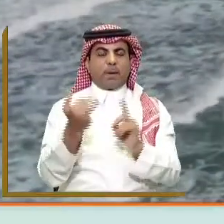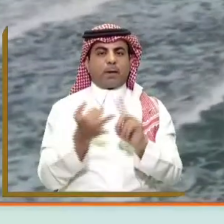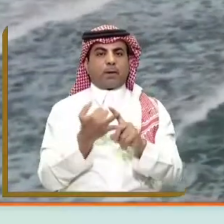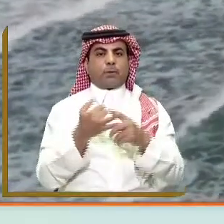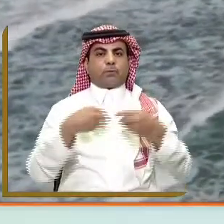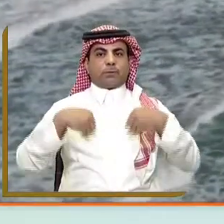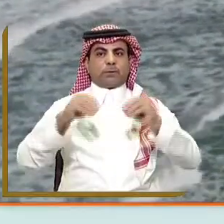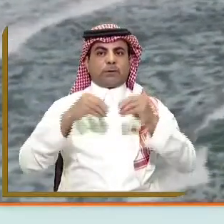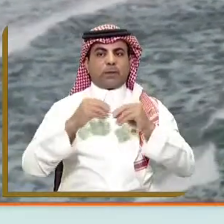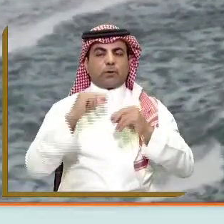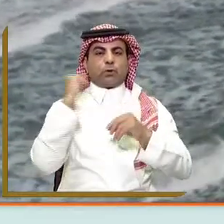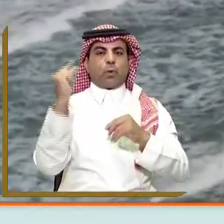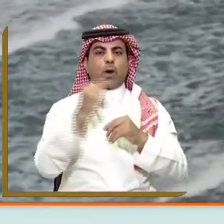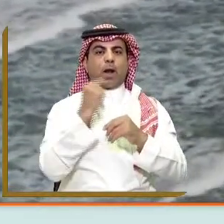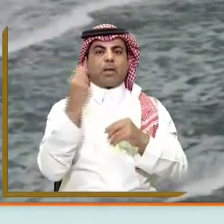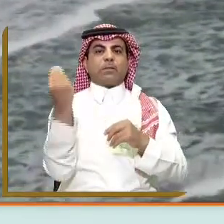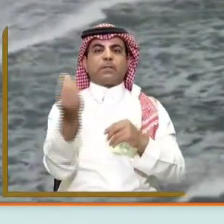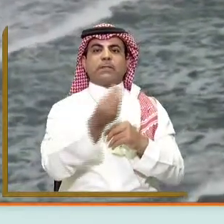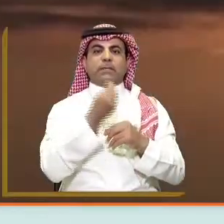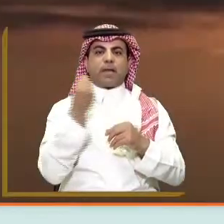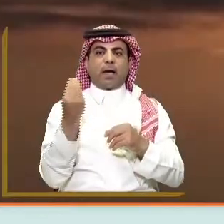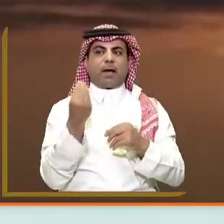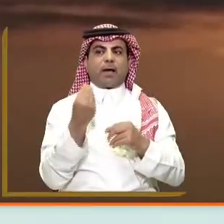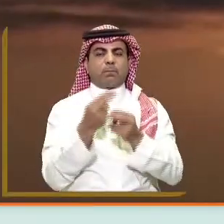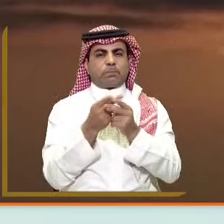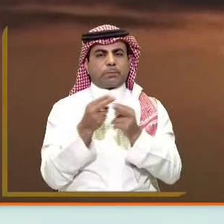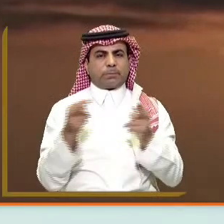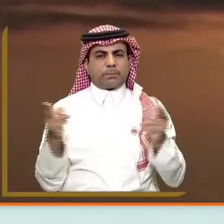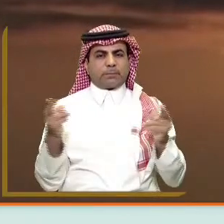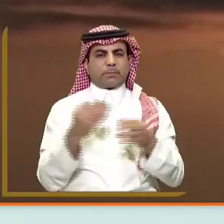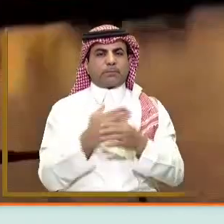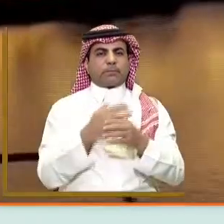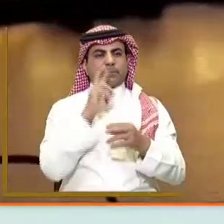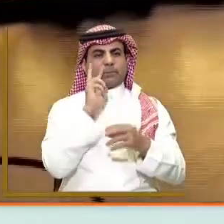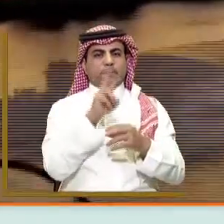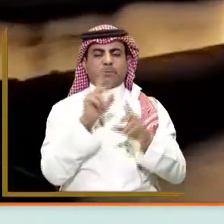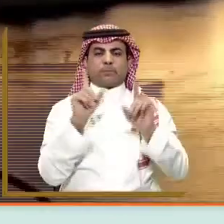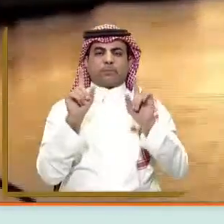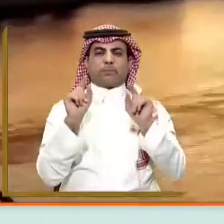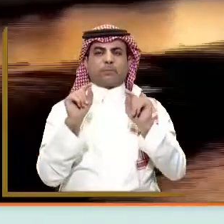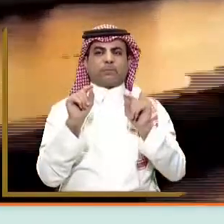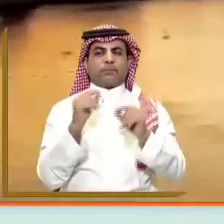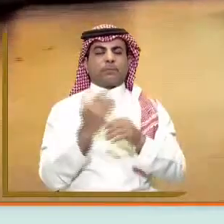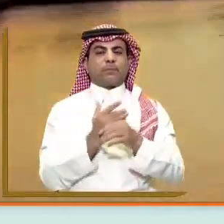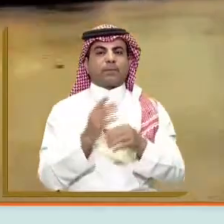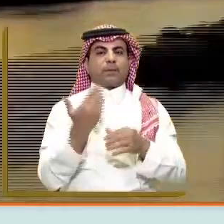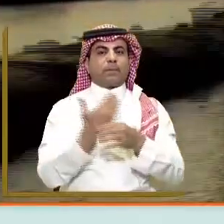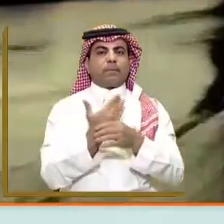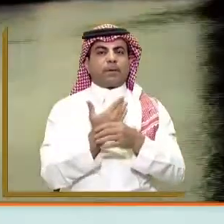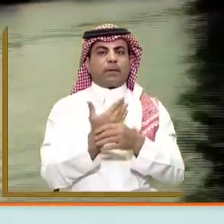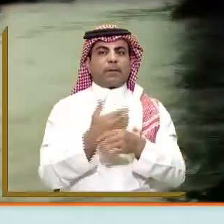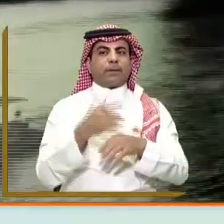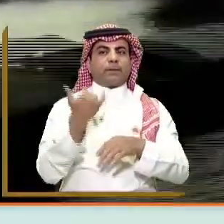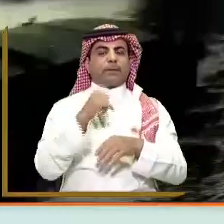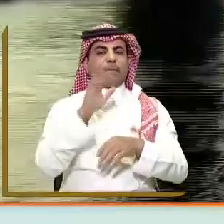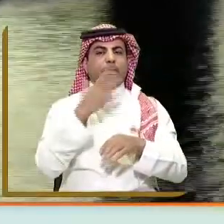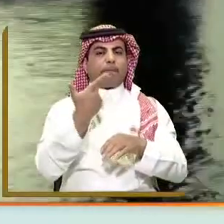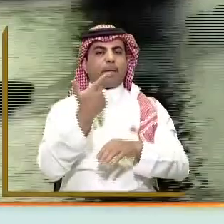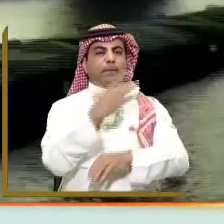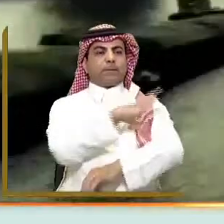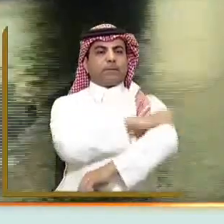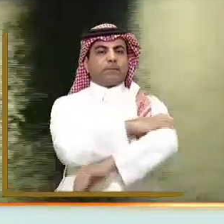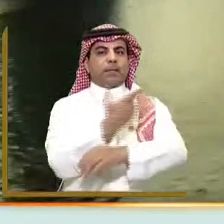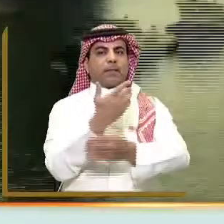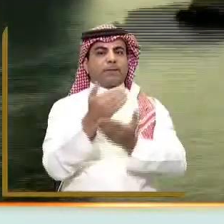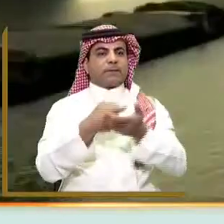والتجارة الدولية والسياحة، مقومات عدة وعوامل حيوية يعتمد عليها الاقتصاد